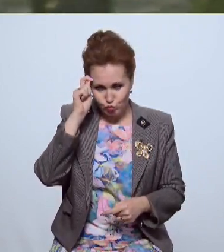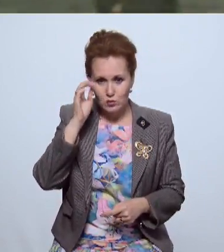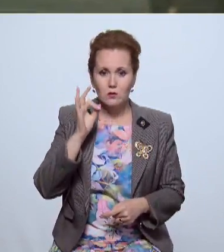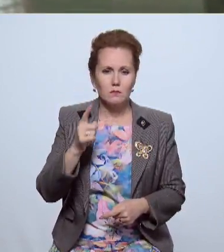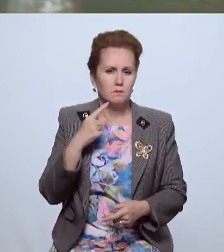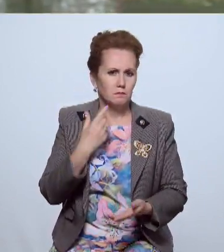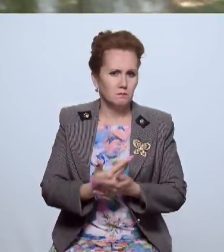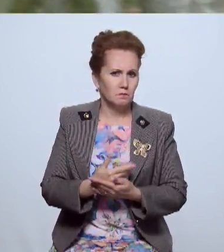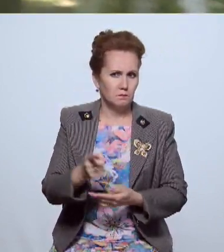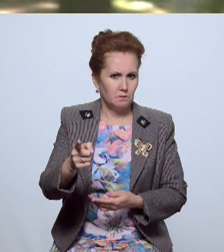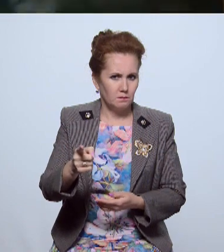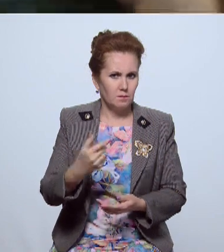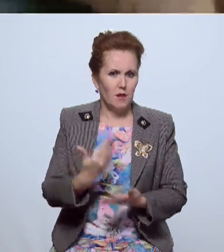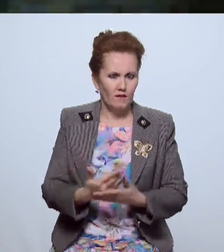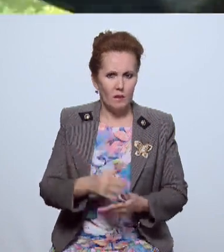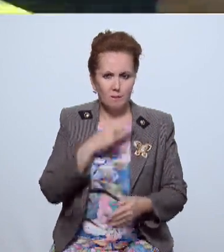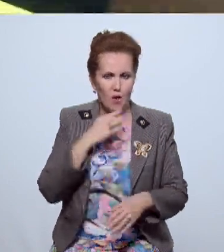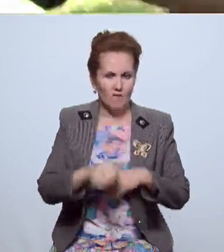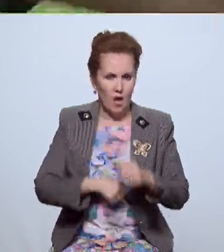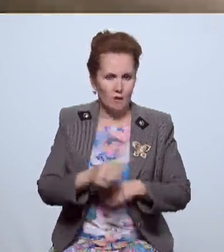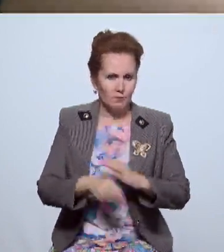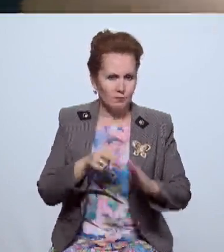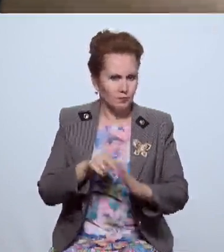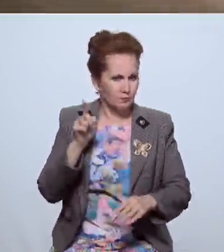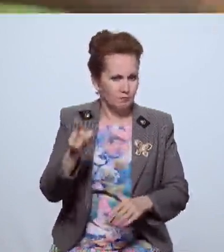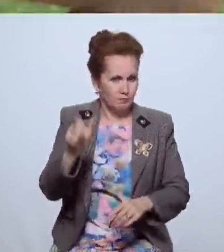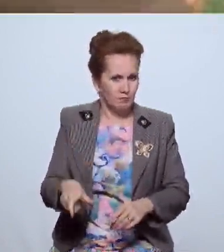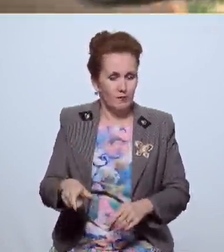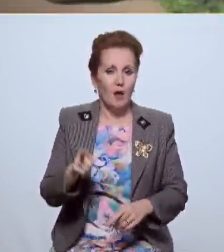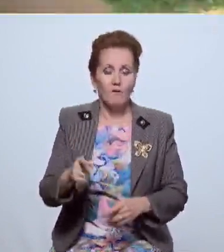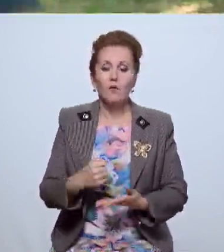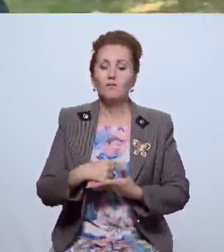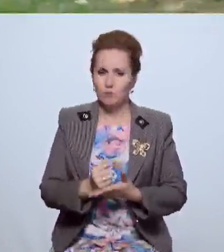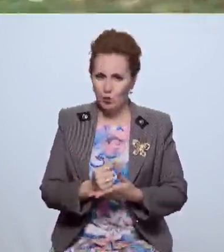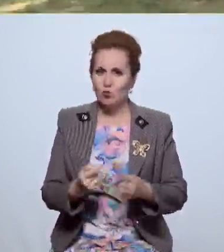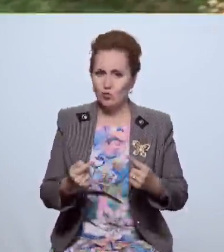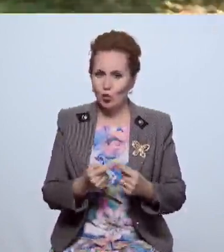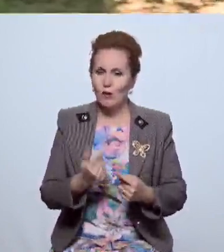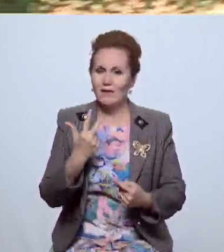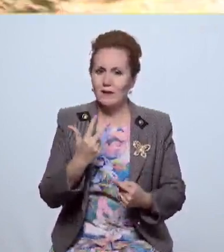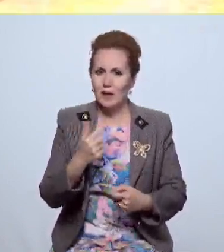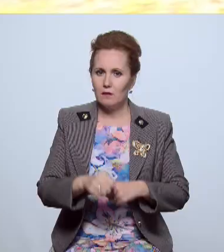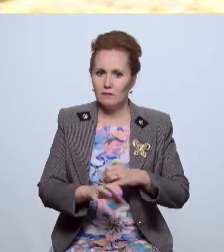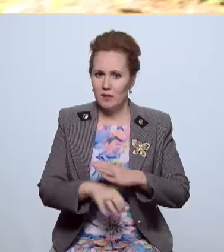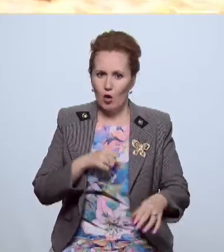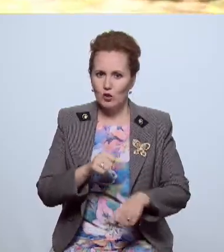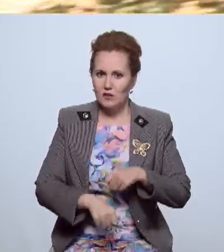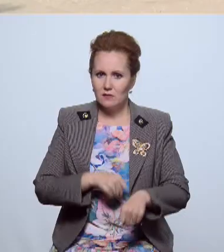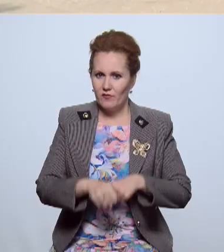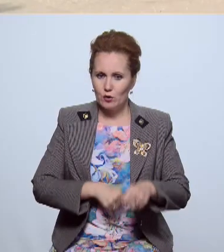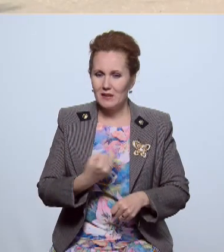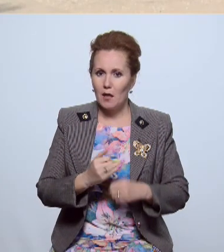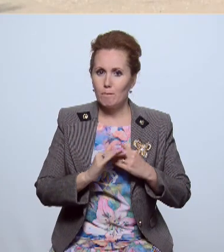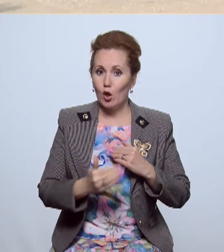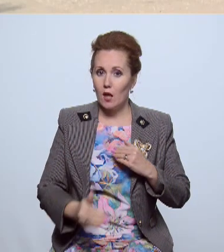которого подозревают в целой серии велоугонов. Пока точно установлена его причастность к 3 кражам из подъездов многоэтажек.